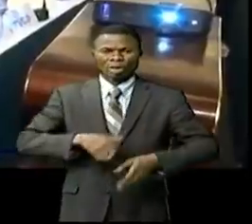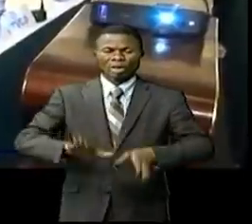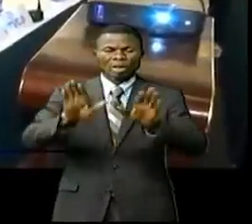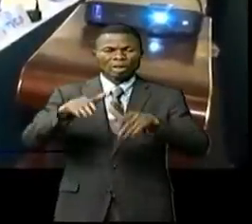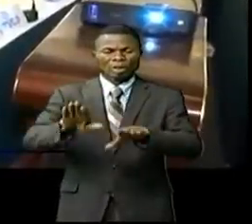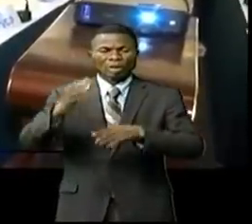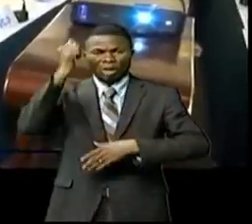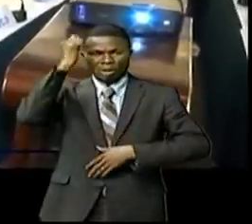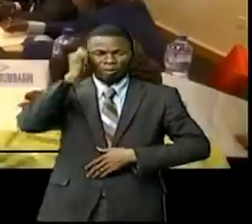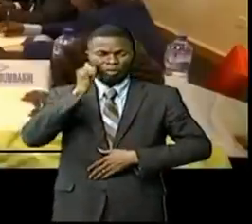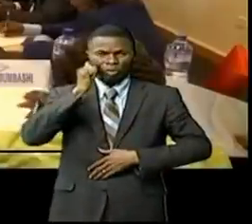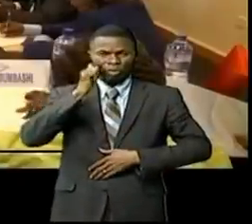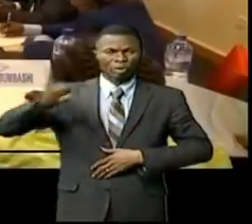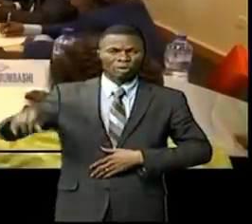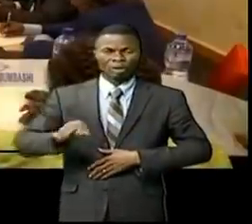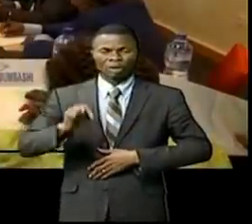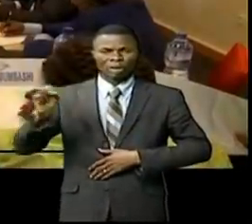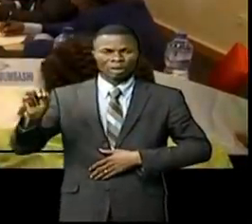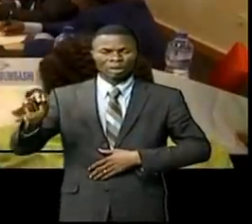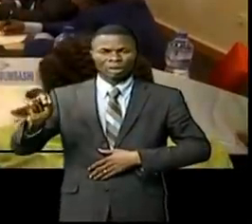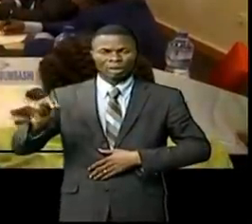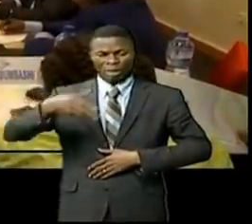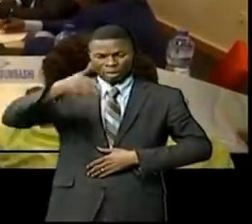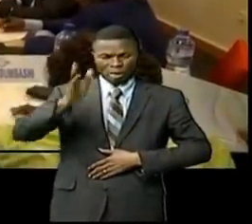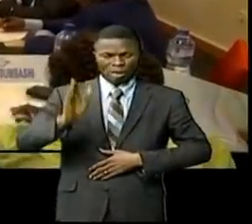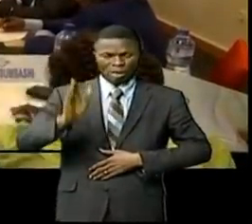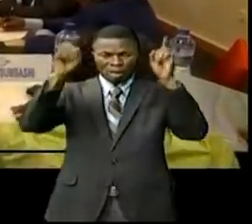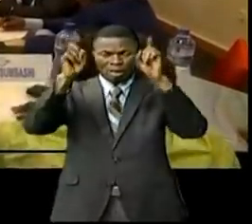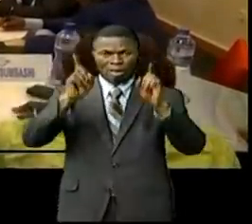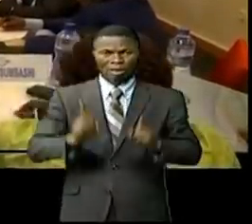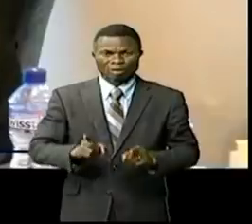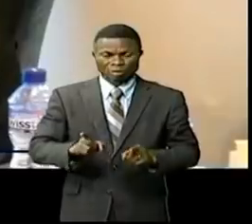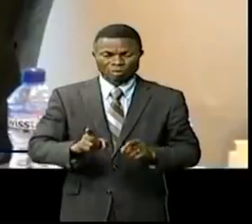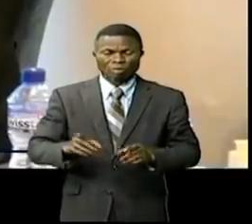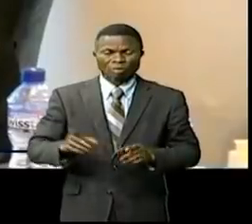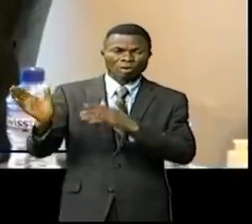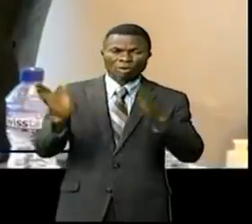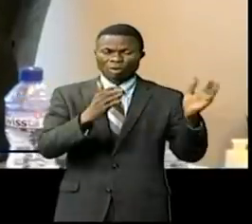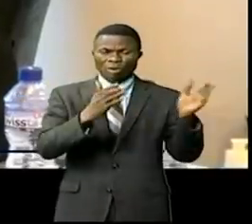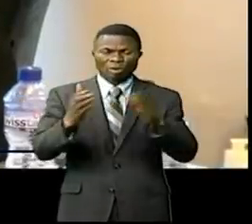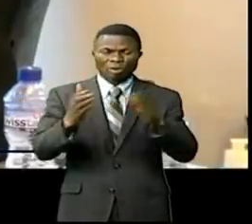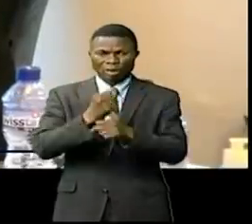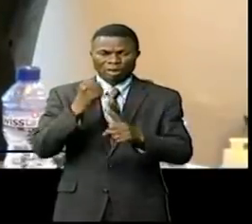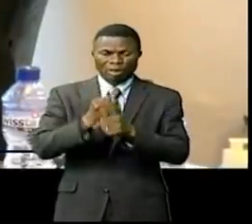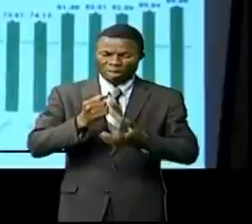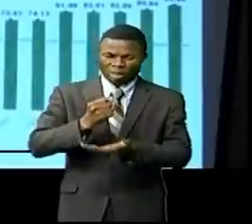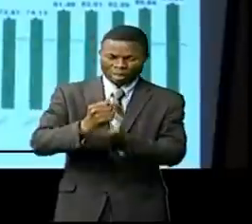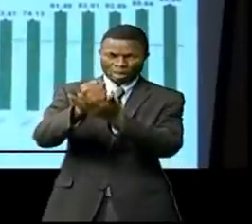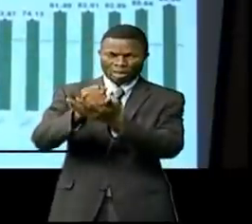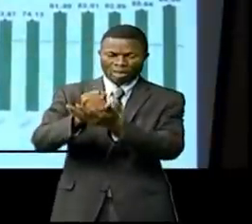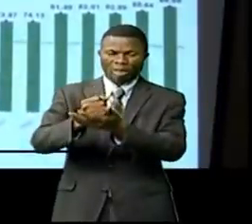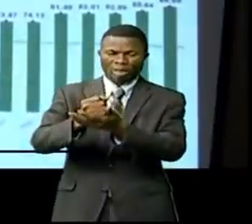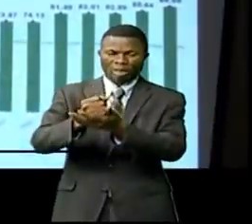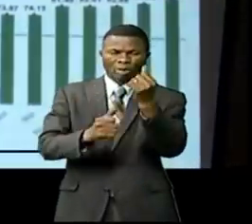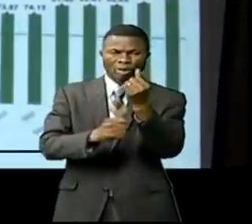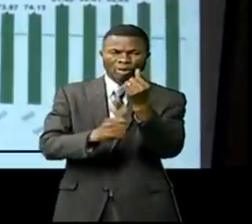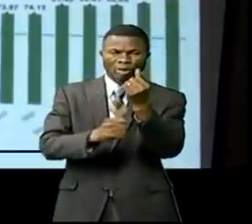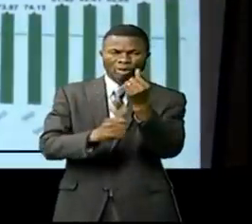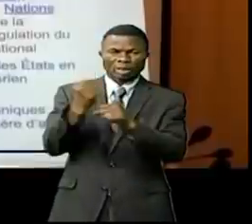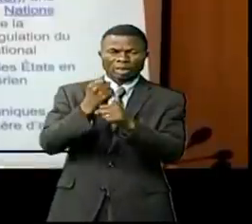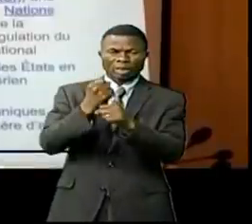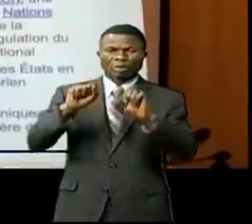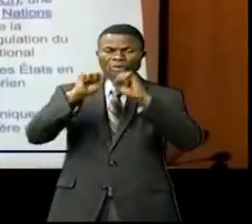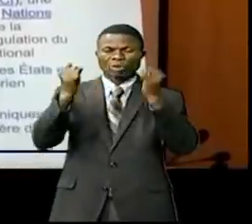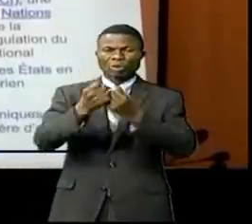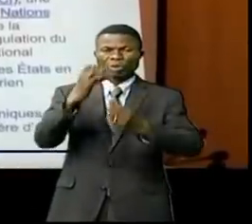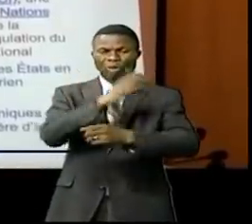Présidé par Jean-Claude Wafo, expert africain en aérodrome, ces travaux vont permettre aux acteurs de l'aviation civile d'être